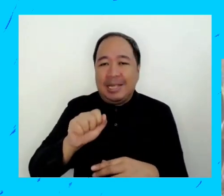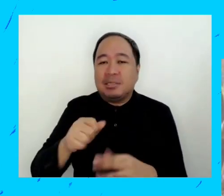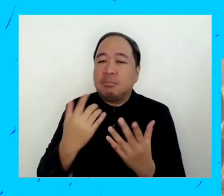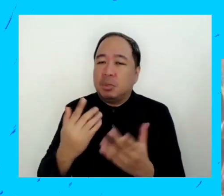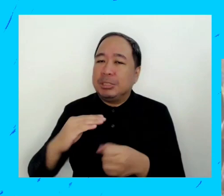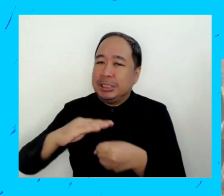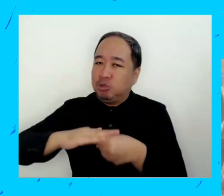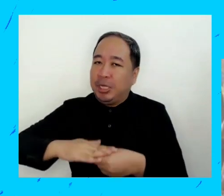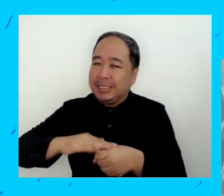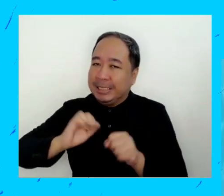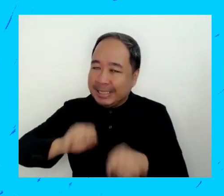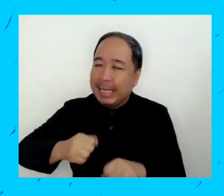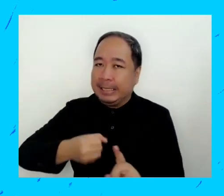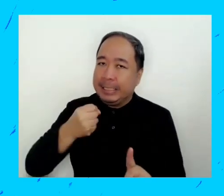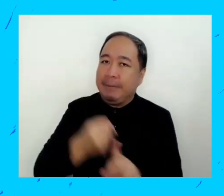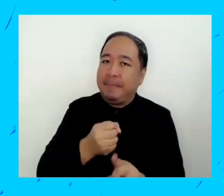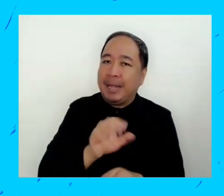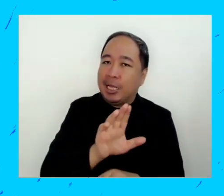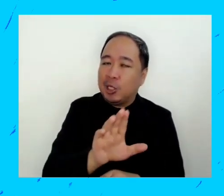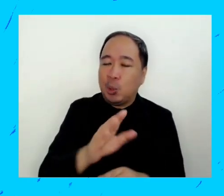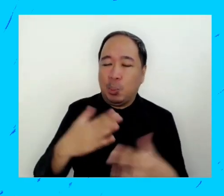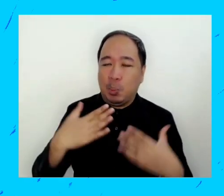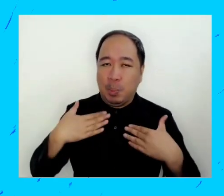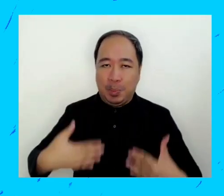sexuelle. Oui. Merci.